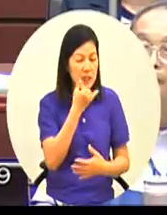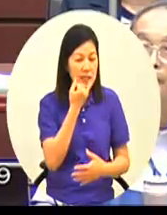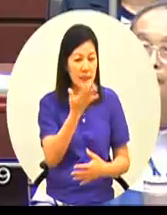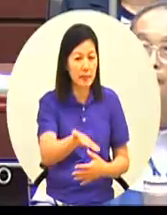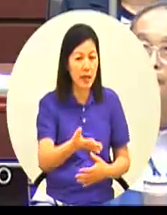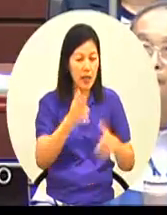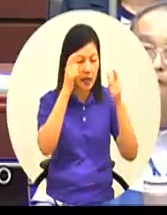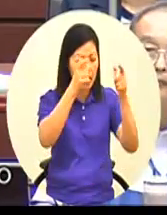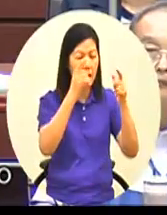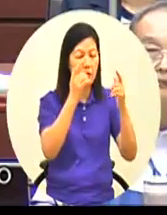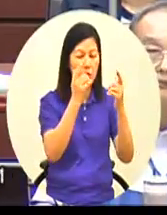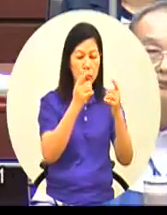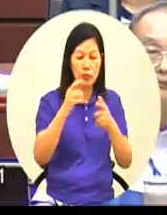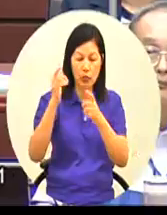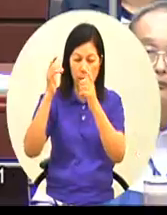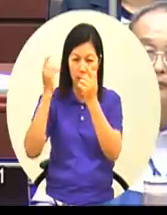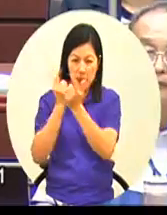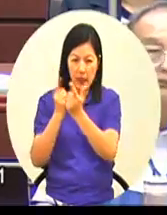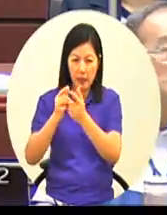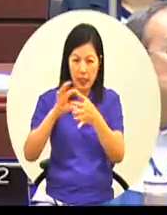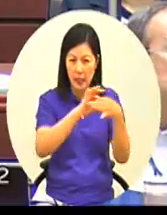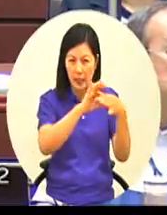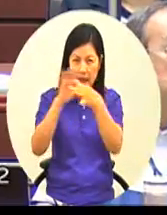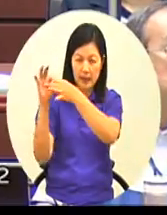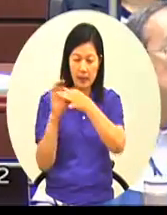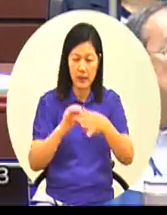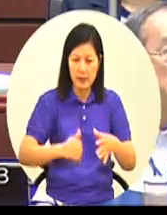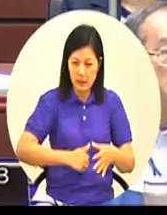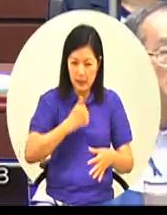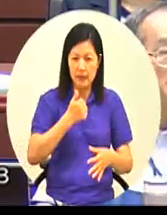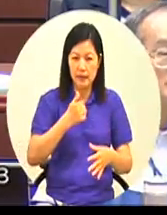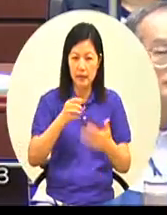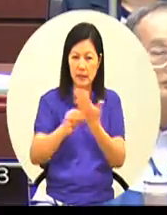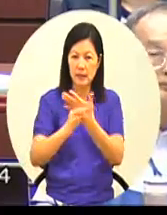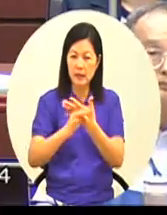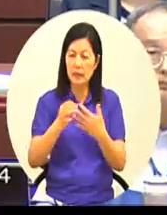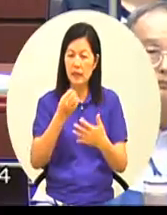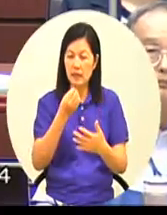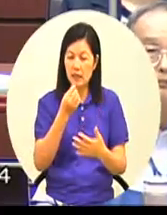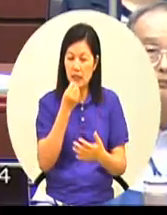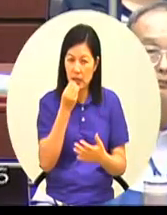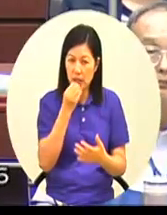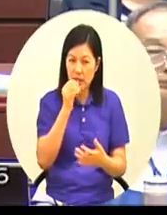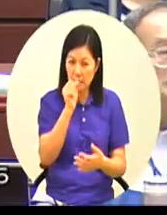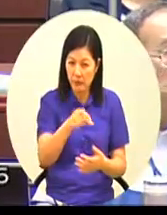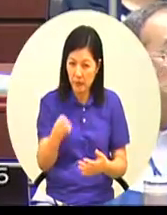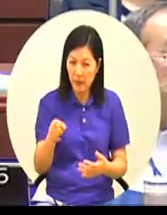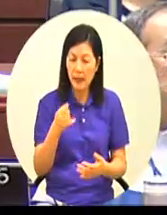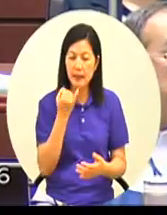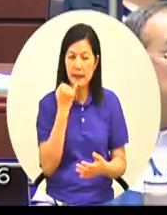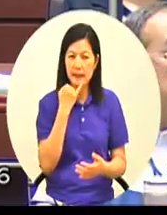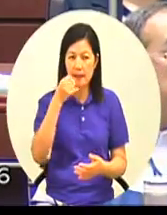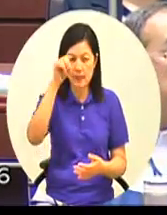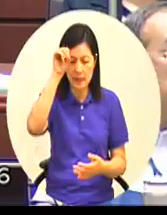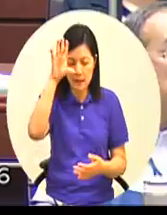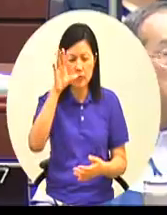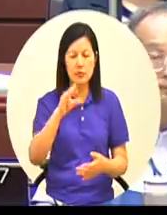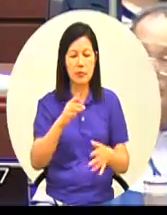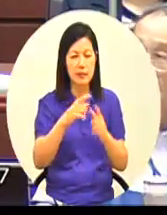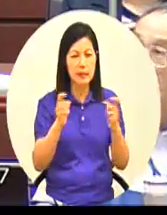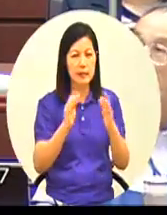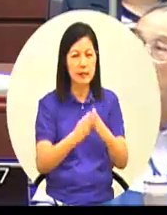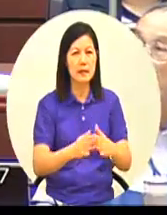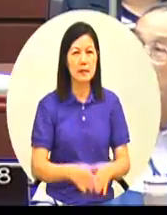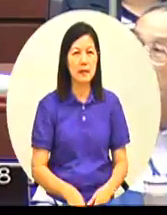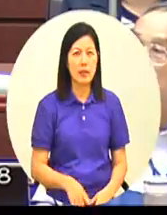高雄我们联合都有一个实体的，你可以去试吃，然后在那里买，类似这样的智慧城市。对